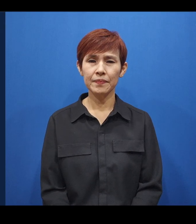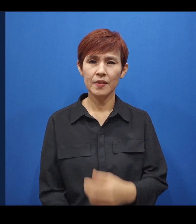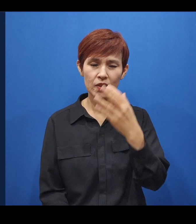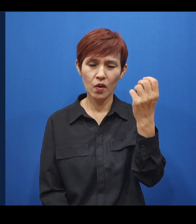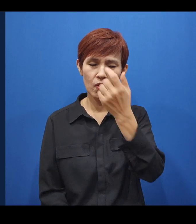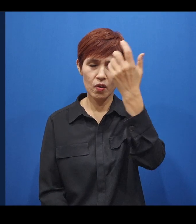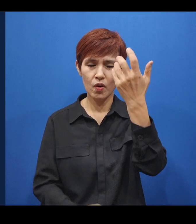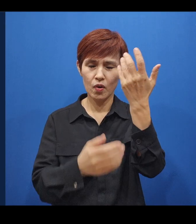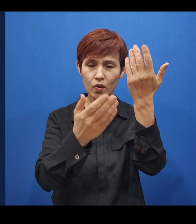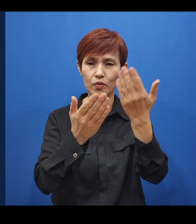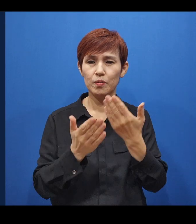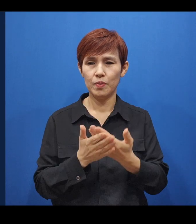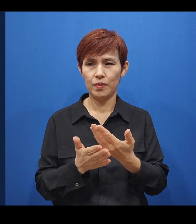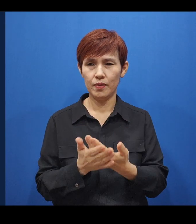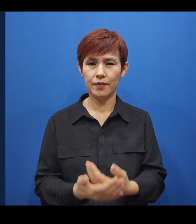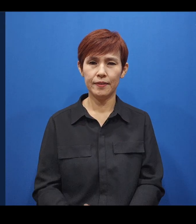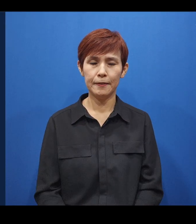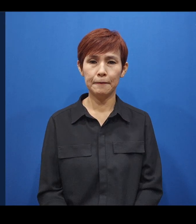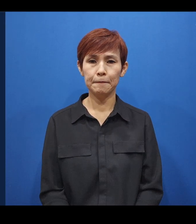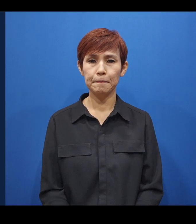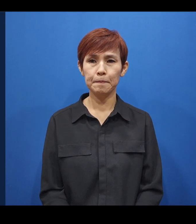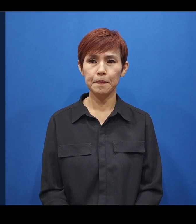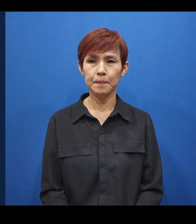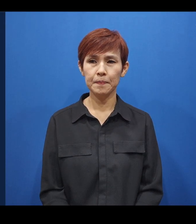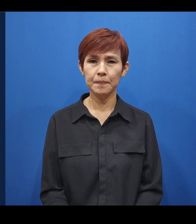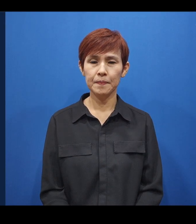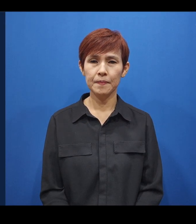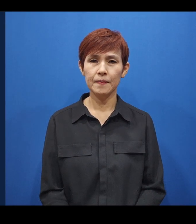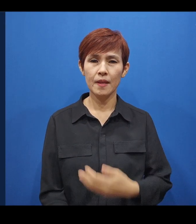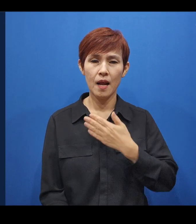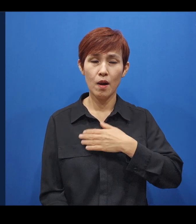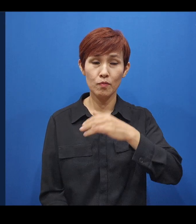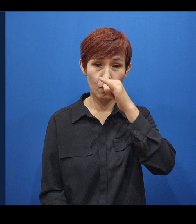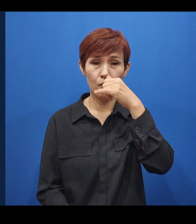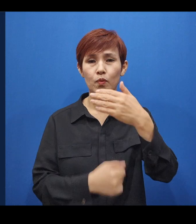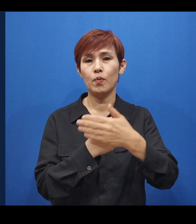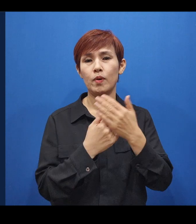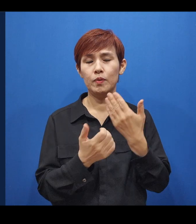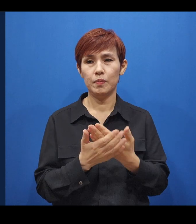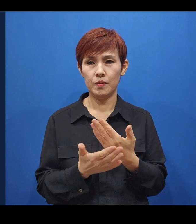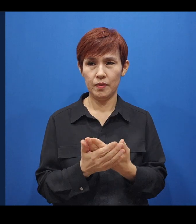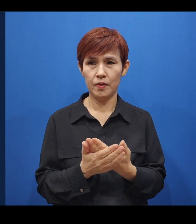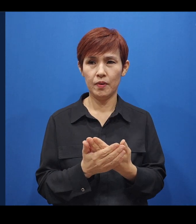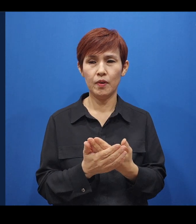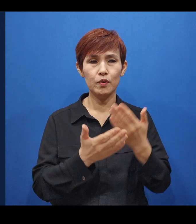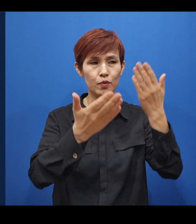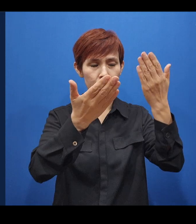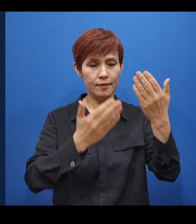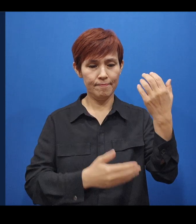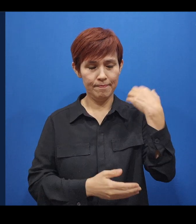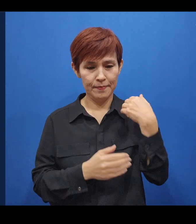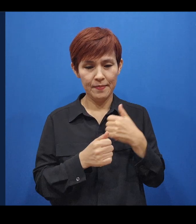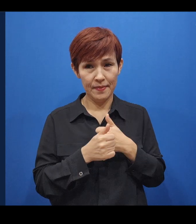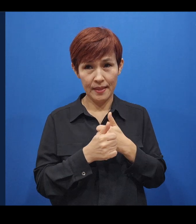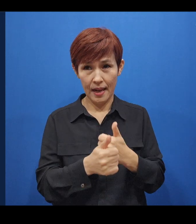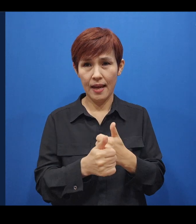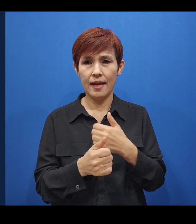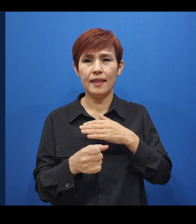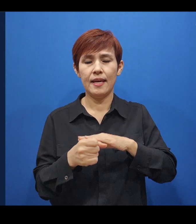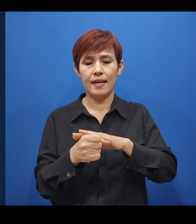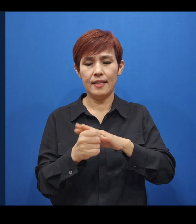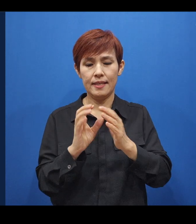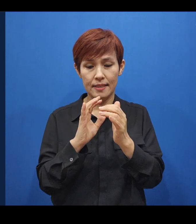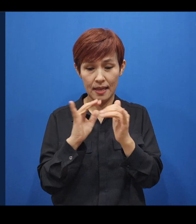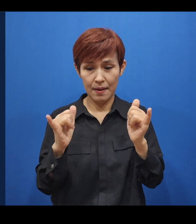성령을 부어 주시옵소서. 알게 해 주시옵소서. 주신 소명 따라 나의